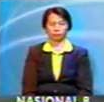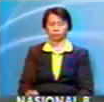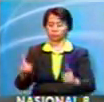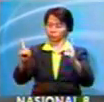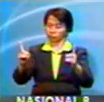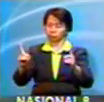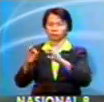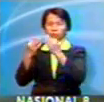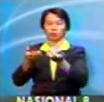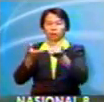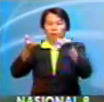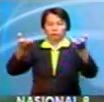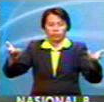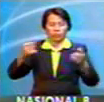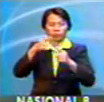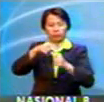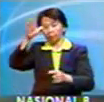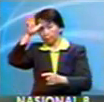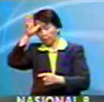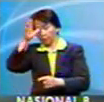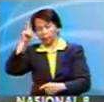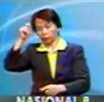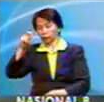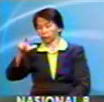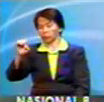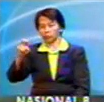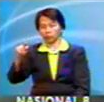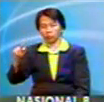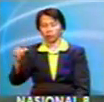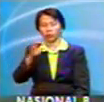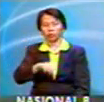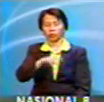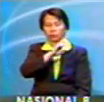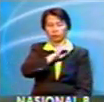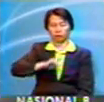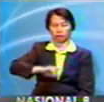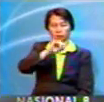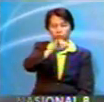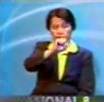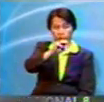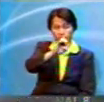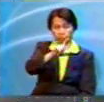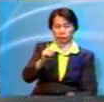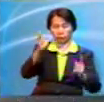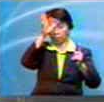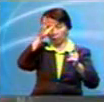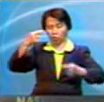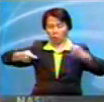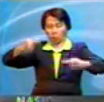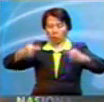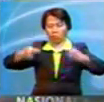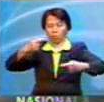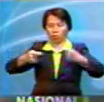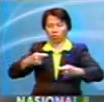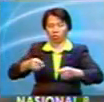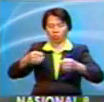Kedua-dua keluarga mula terpisah apabila bapa mereka Tuan Longsoh Raja Bongsu dan Raja Ismail Raja Bongsu bertelingkah dan